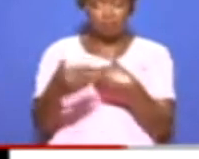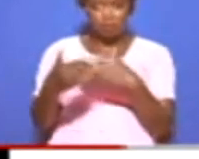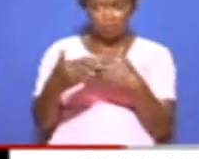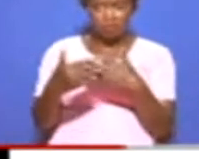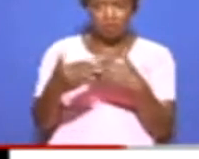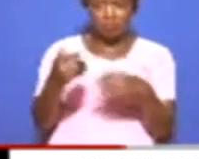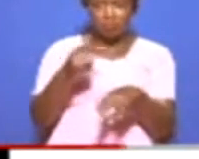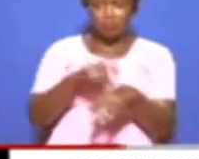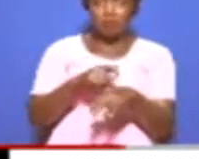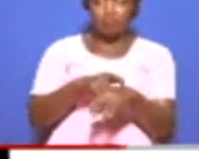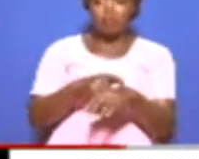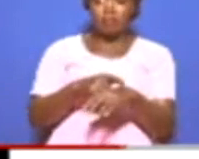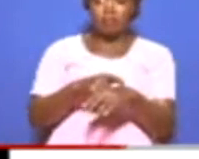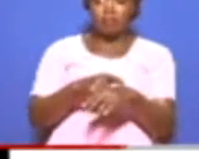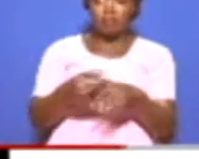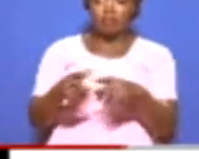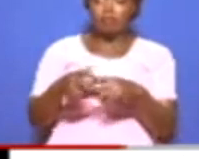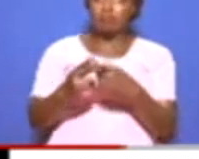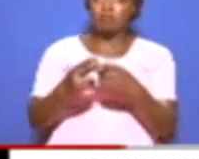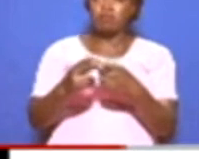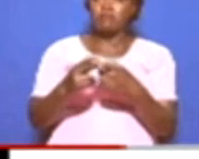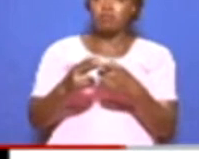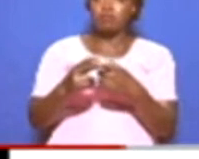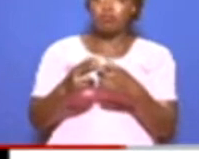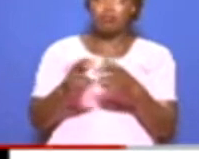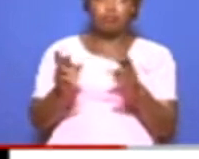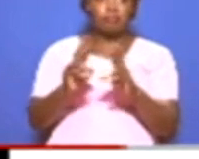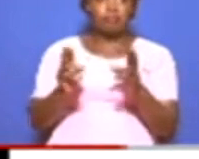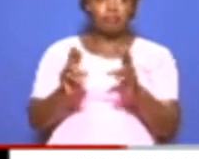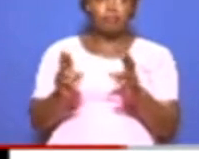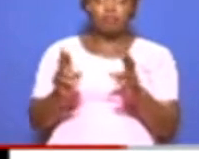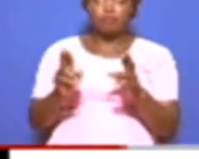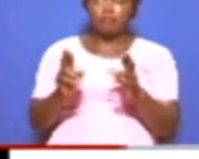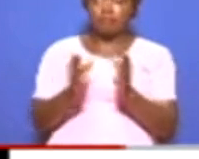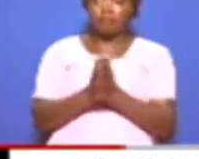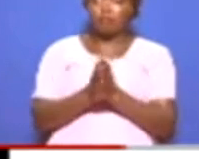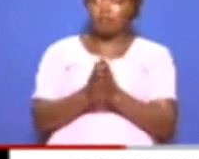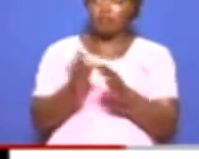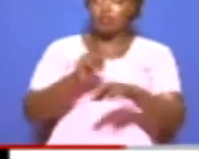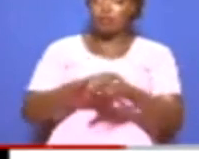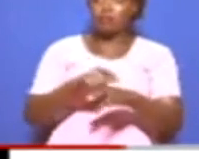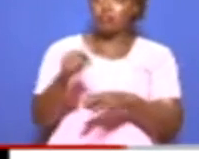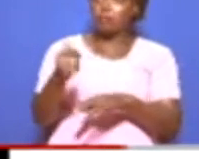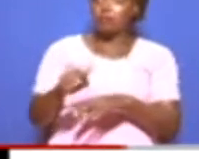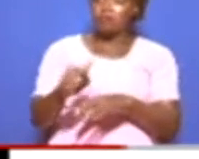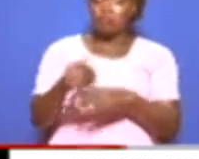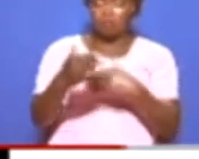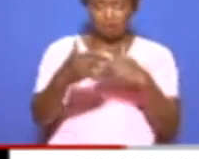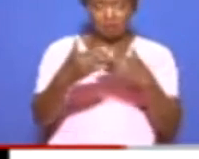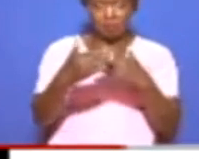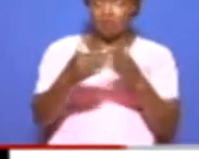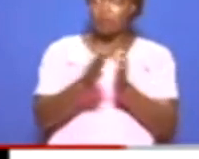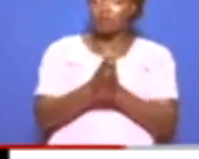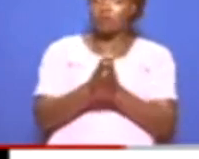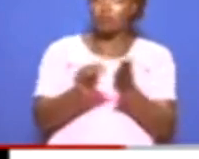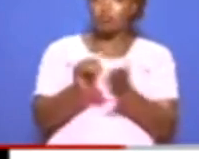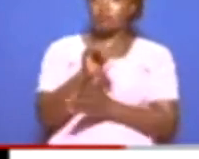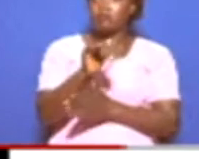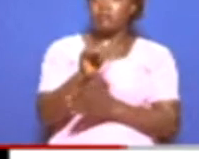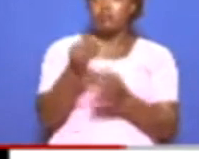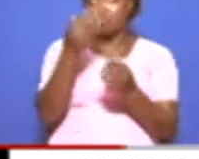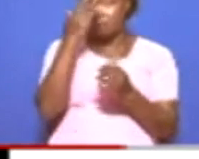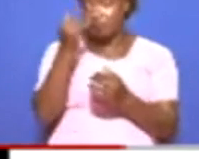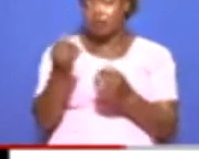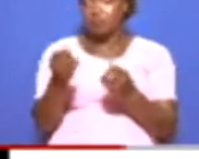ikiwa engine zake zina run, ama ni wakati gani wanafaa kukaribia ile ndege. Manake watu wengi wana